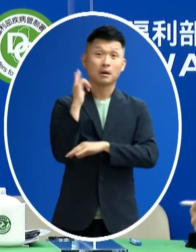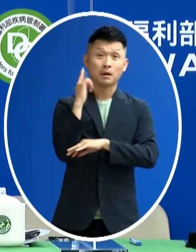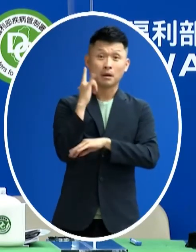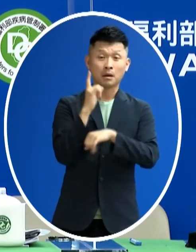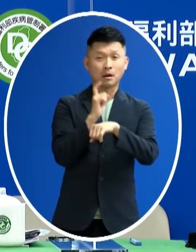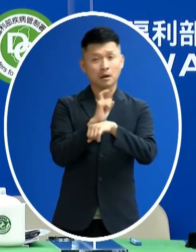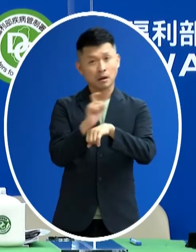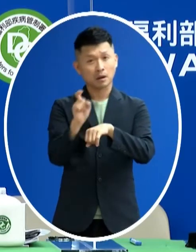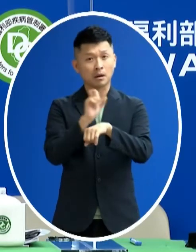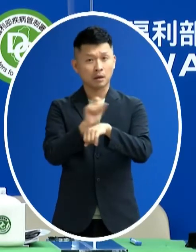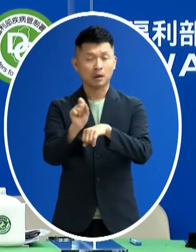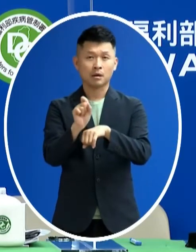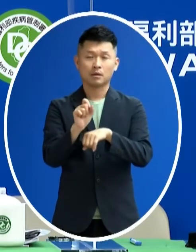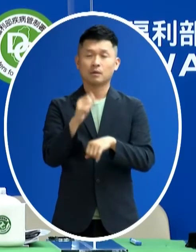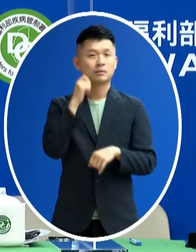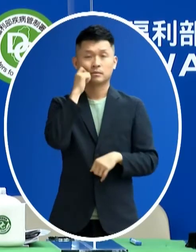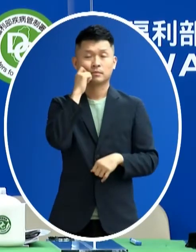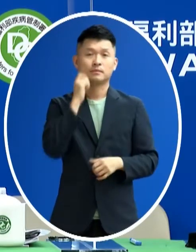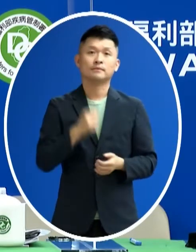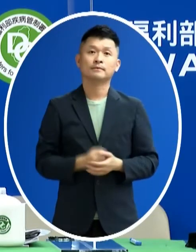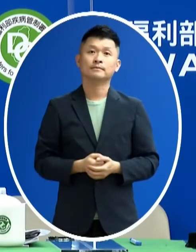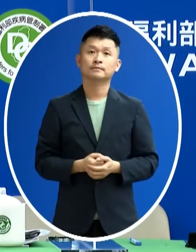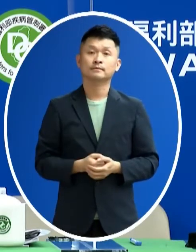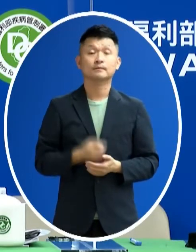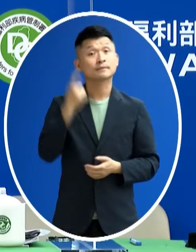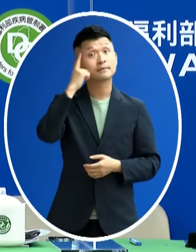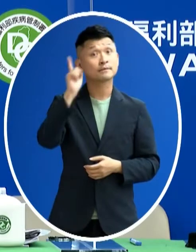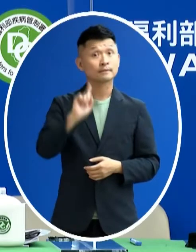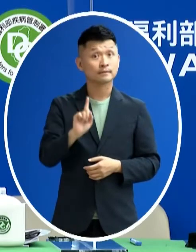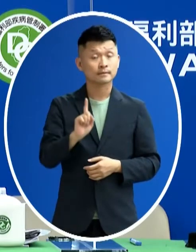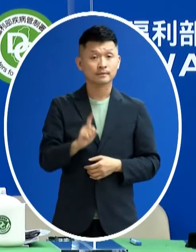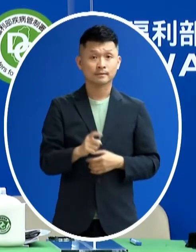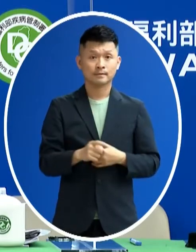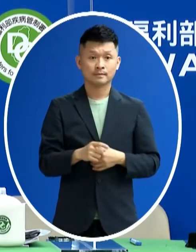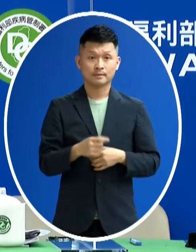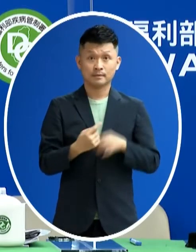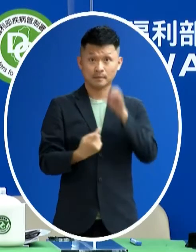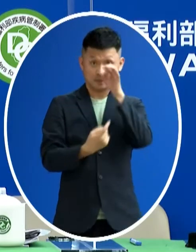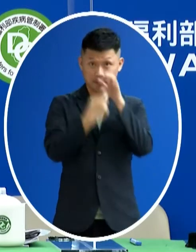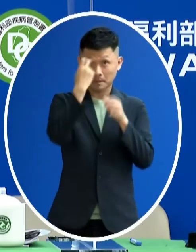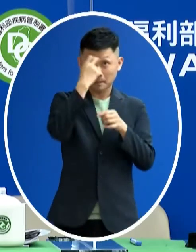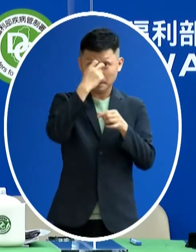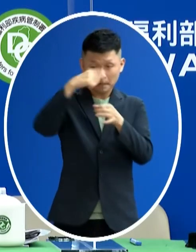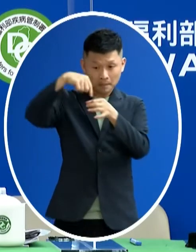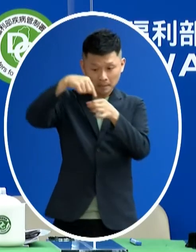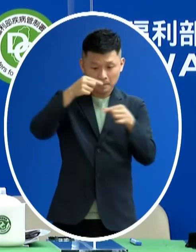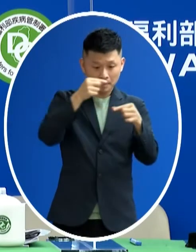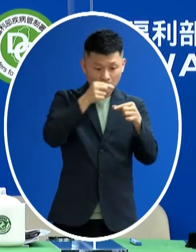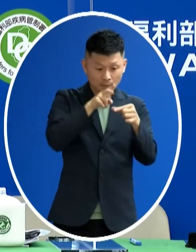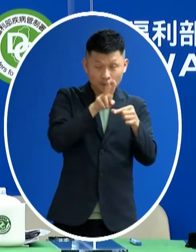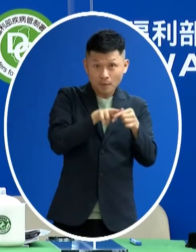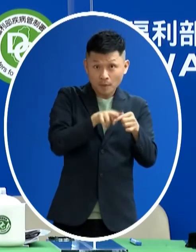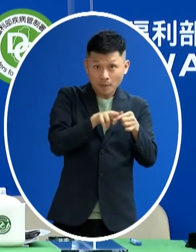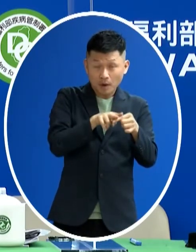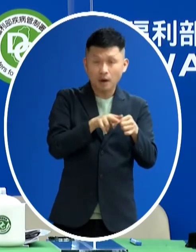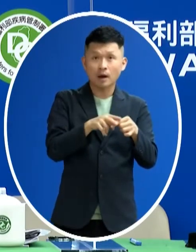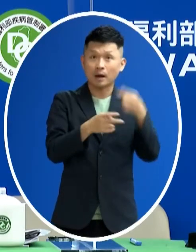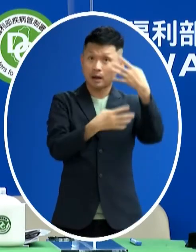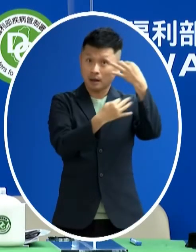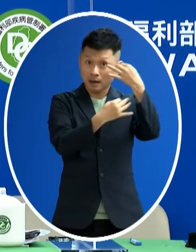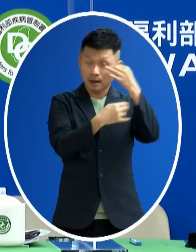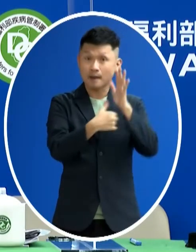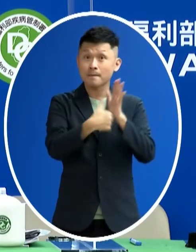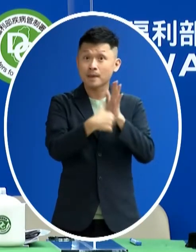等的。好，那基本上就是把日期、姓名那快筛结果跟健保卡一起拍照